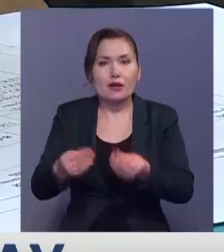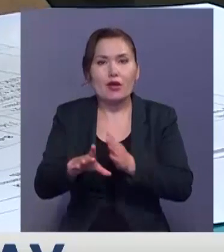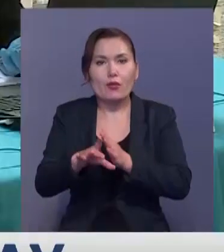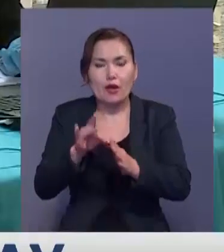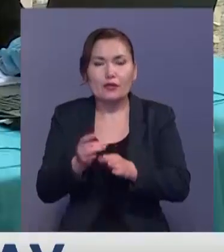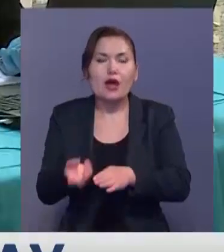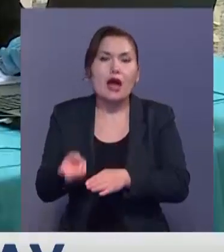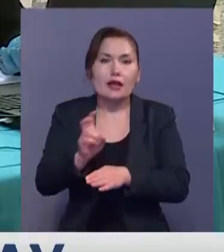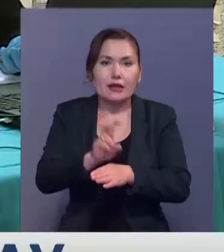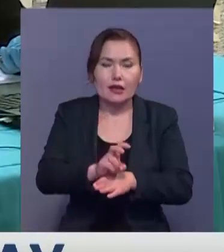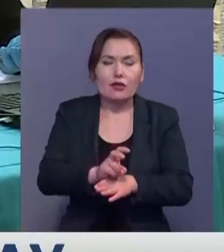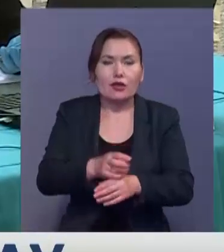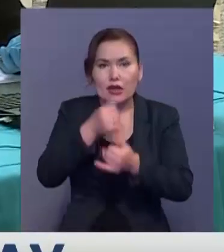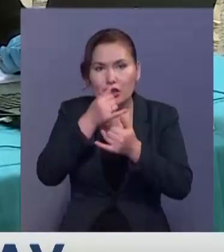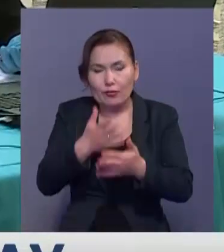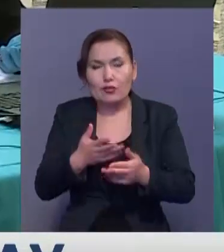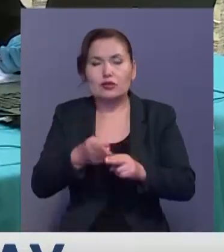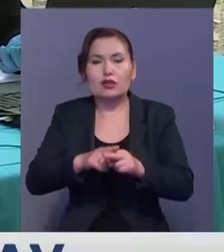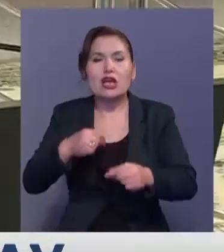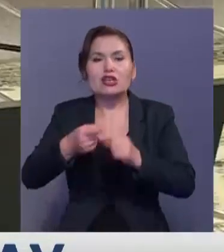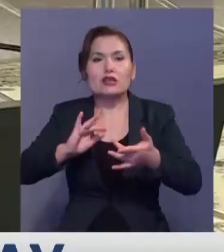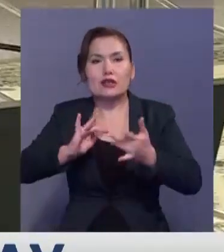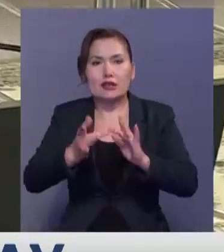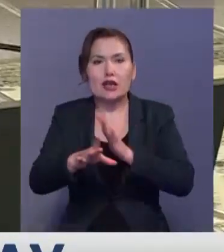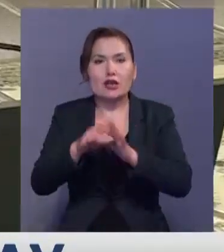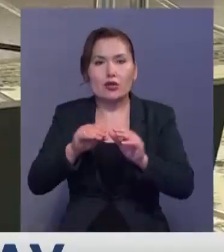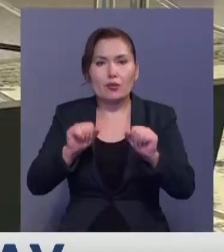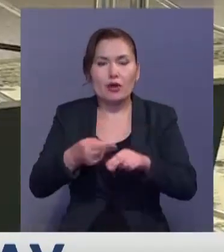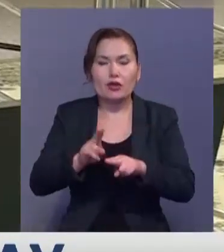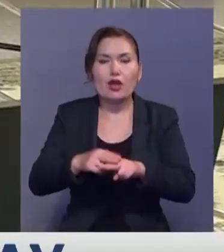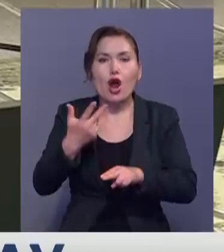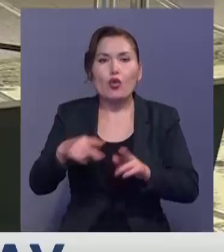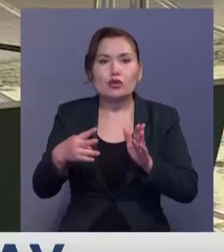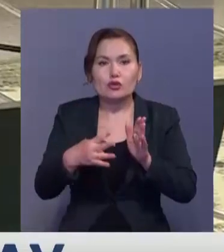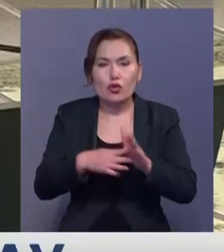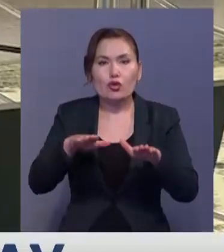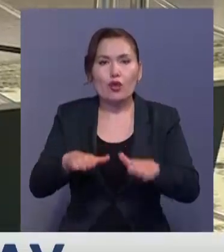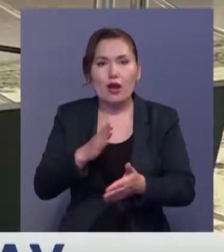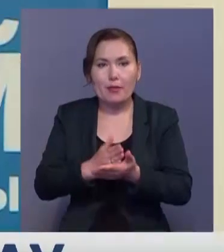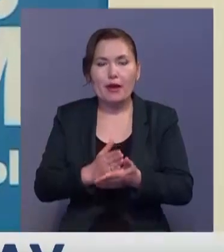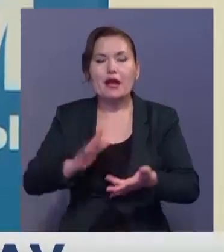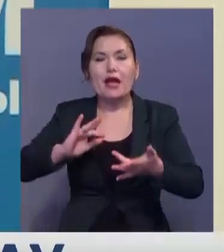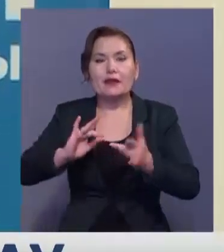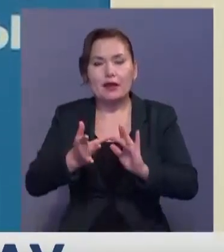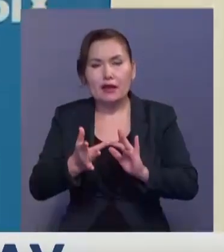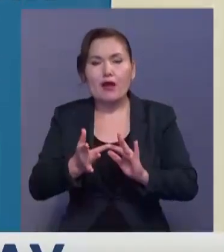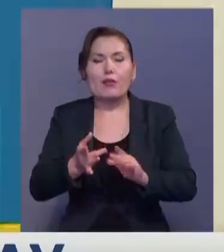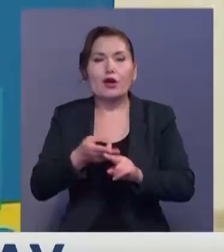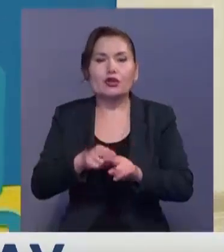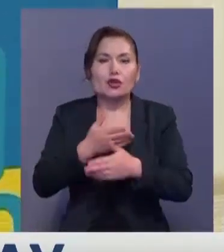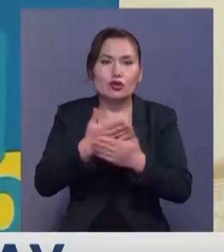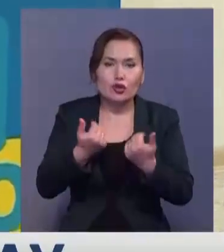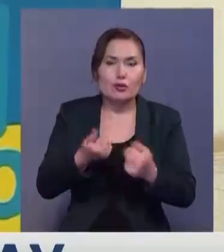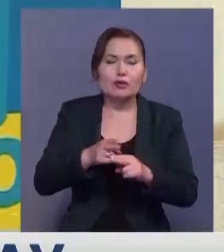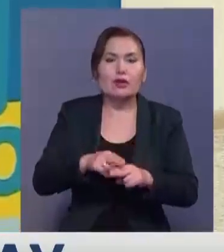болса, сайлау учаскелеріне бара алады. Елорданың өзінде осындай 39 орын бар. Интернет желісі нашар жұмыс